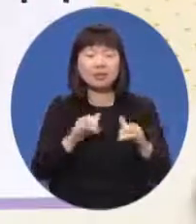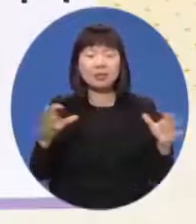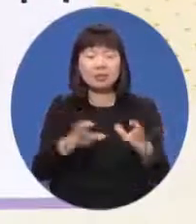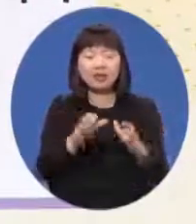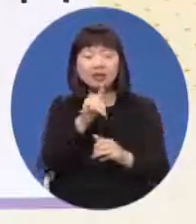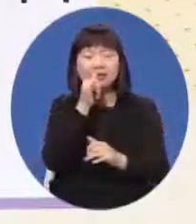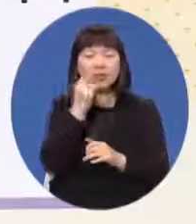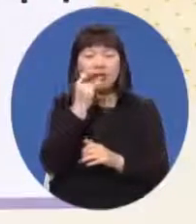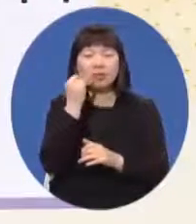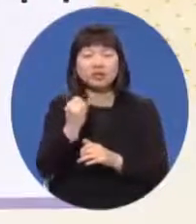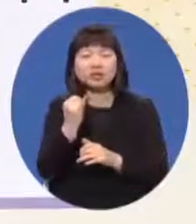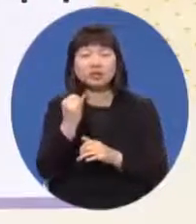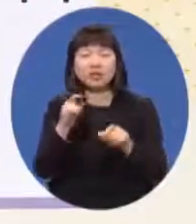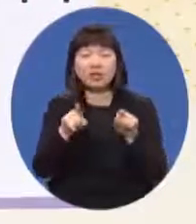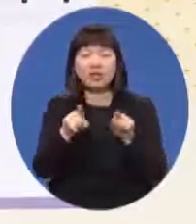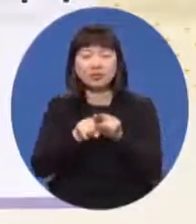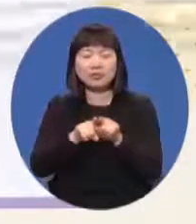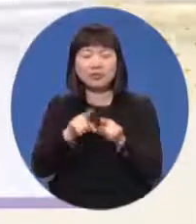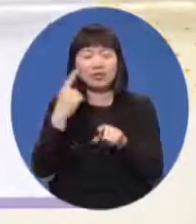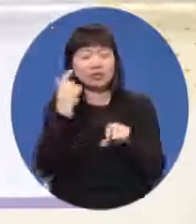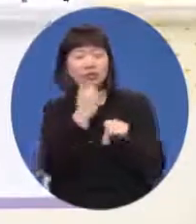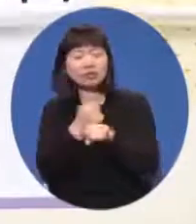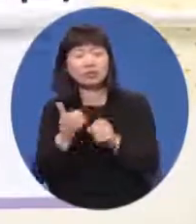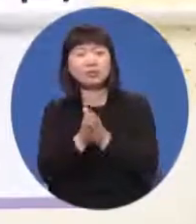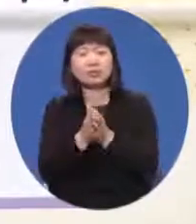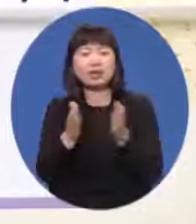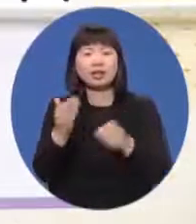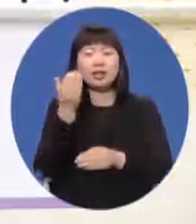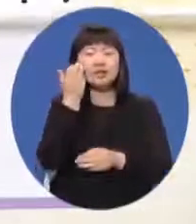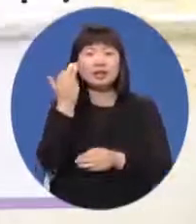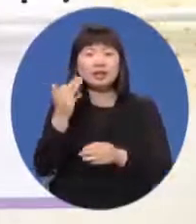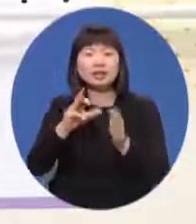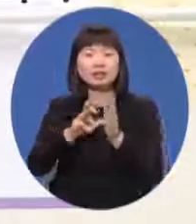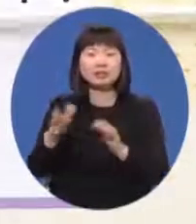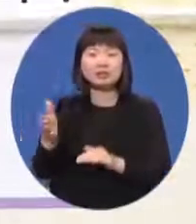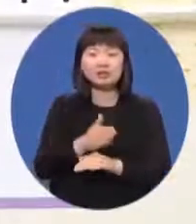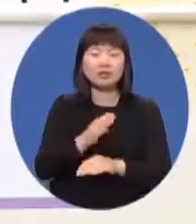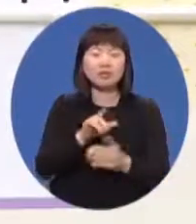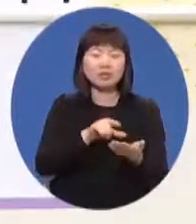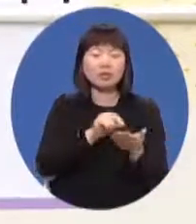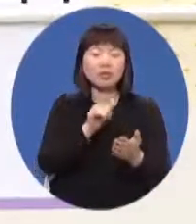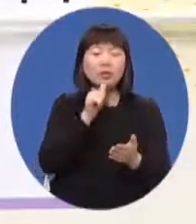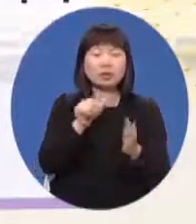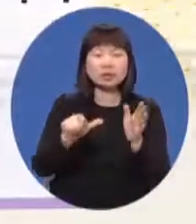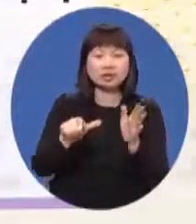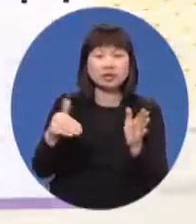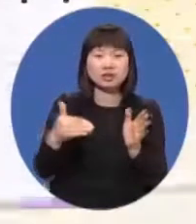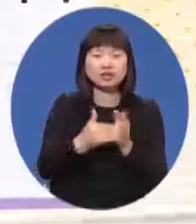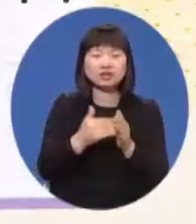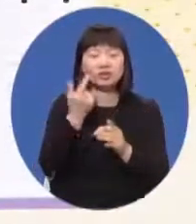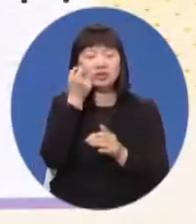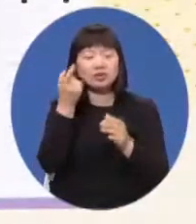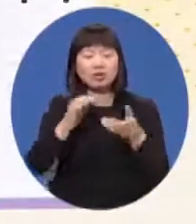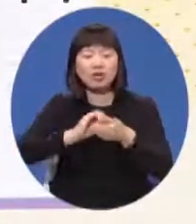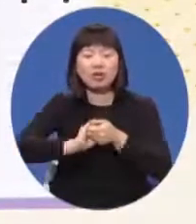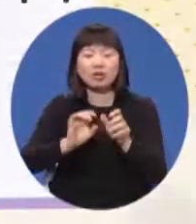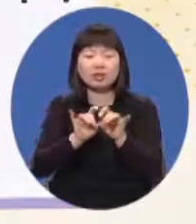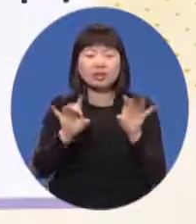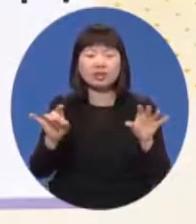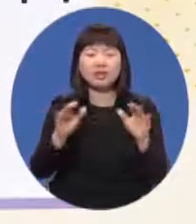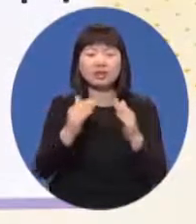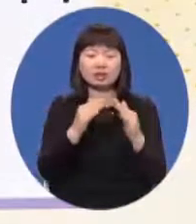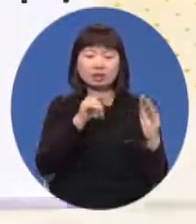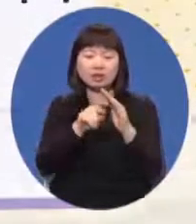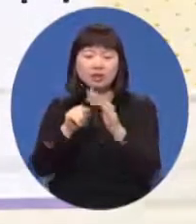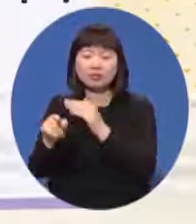그들과 어머니들을 대상으로 연구를 했고 18개월부터 만 5세까지 6개월마다 저희가 집을